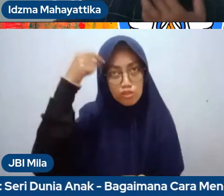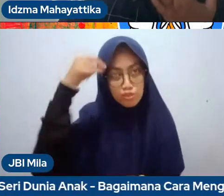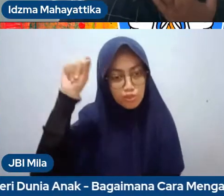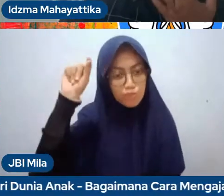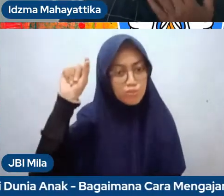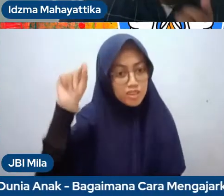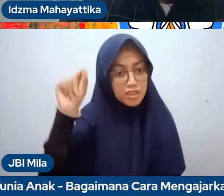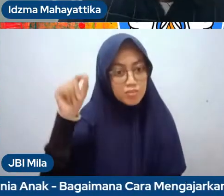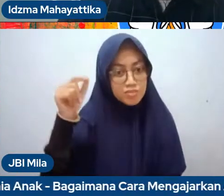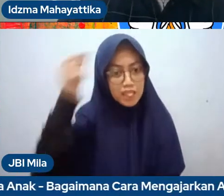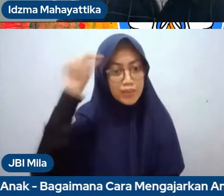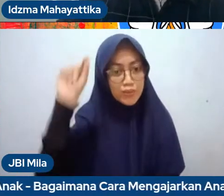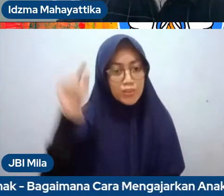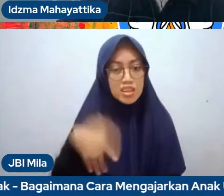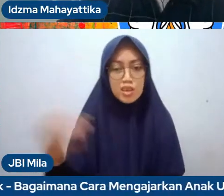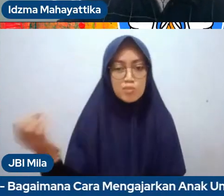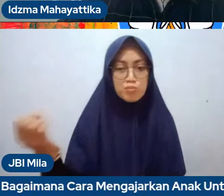tahun?